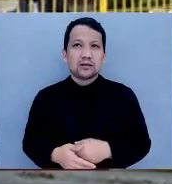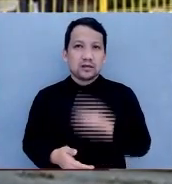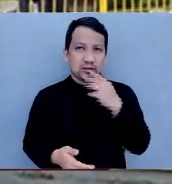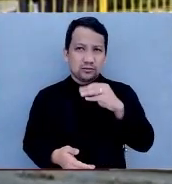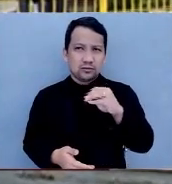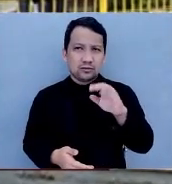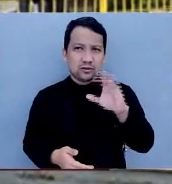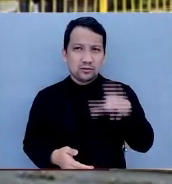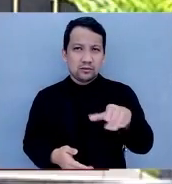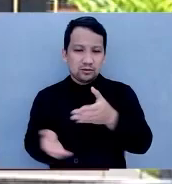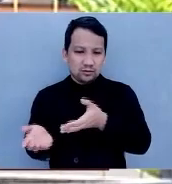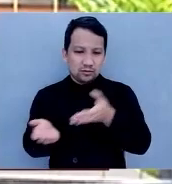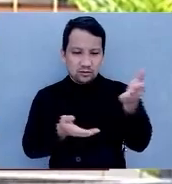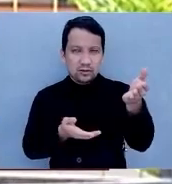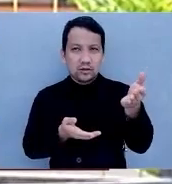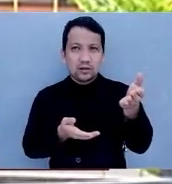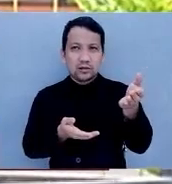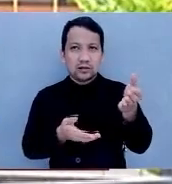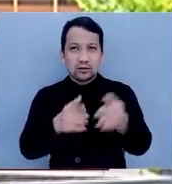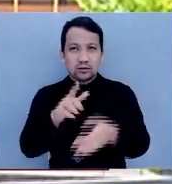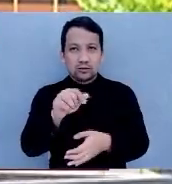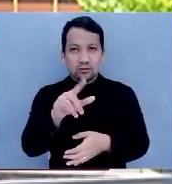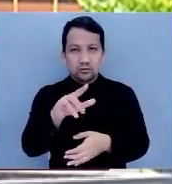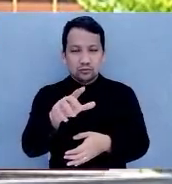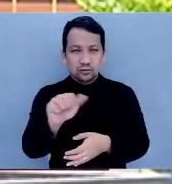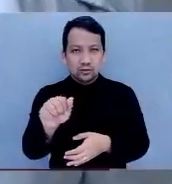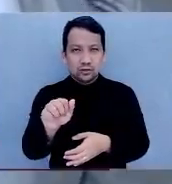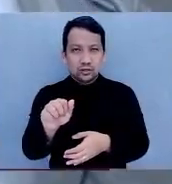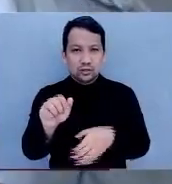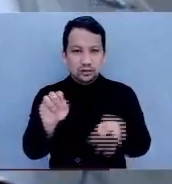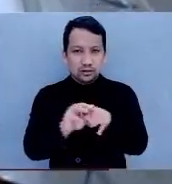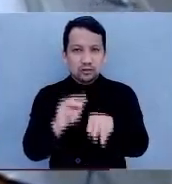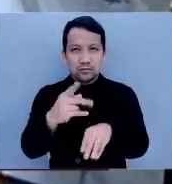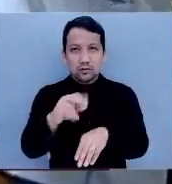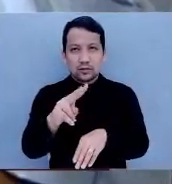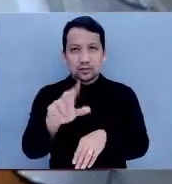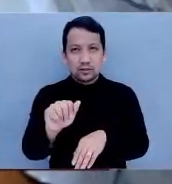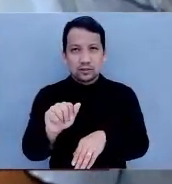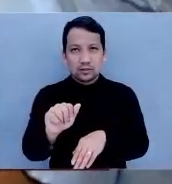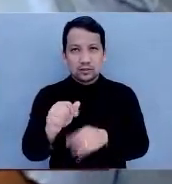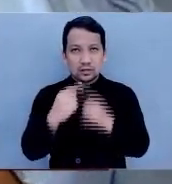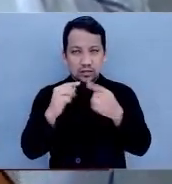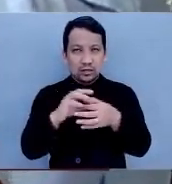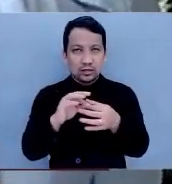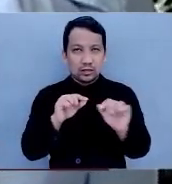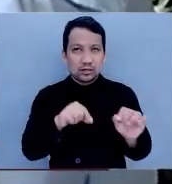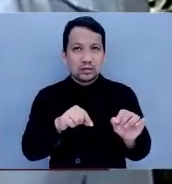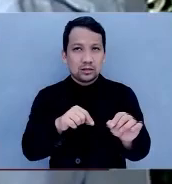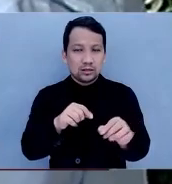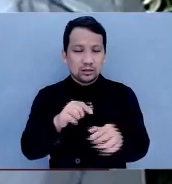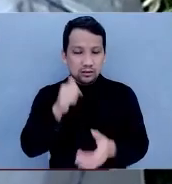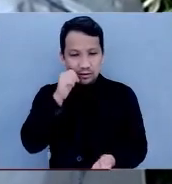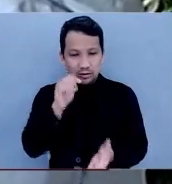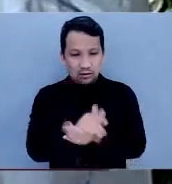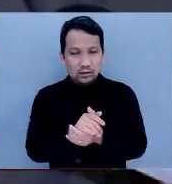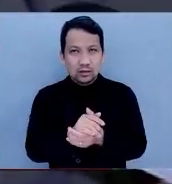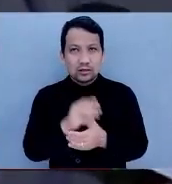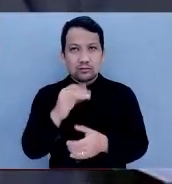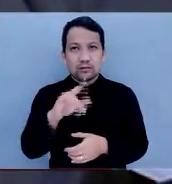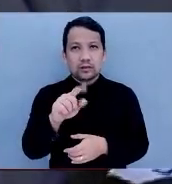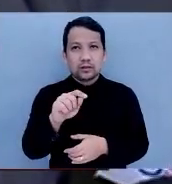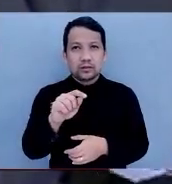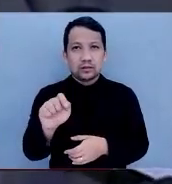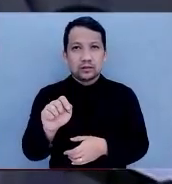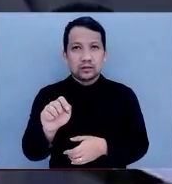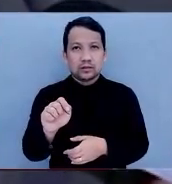dinala ang labi ni Fernando sa Loyola Memorial Park sa Marikina doon nagbigay ng statement ang may bahay niyang si marides Fernando